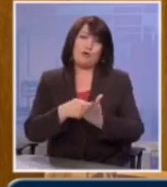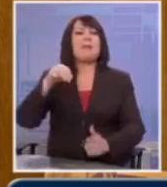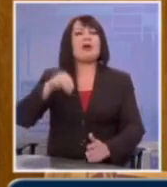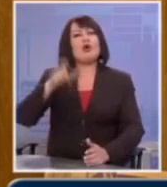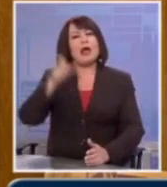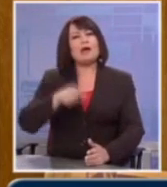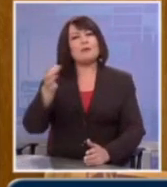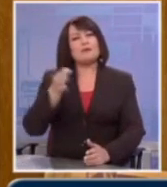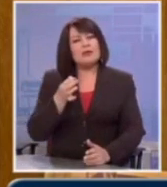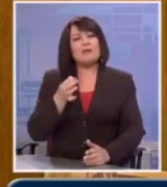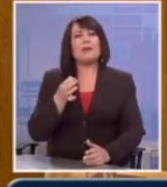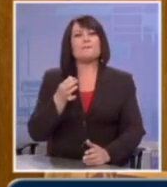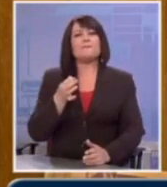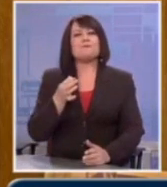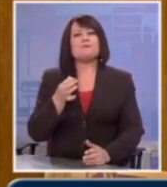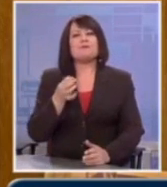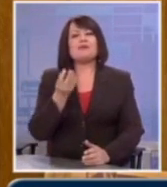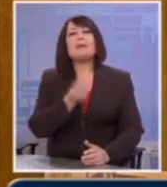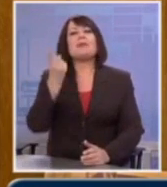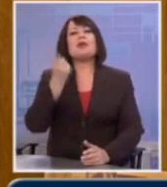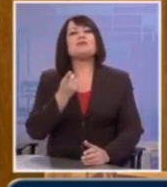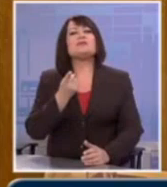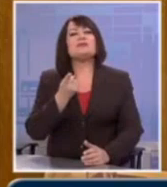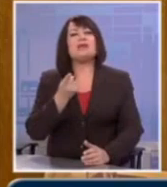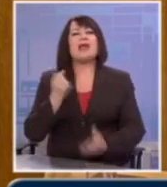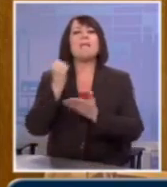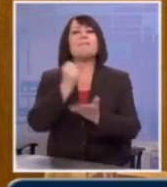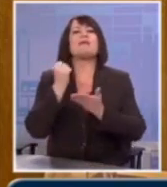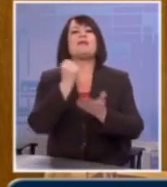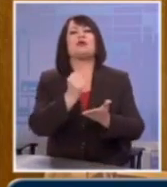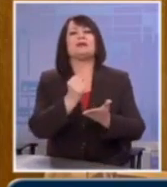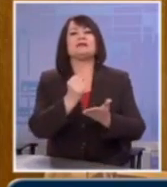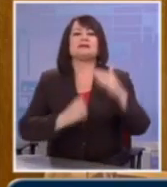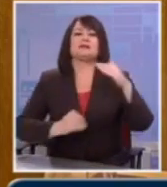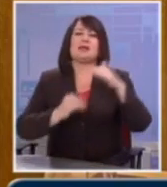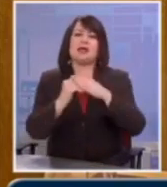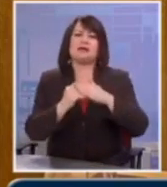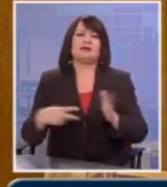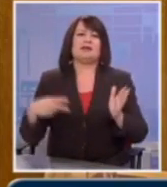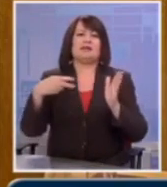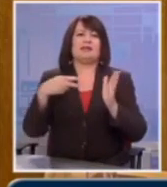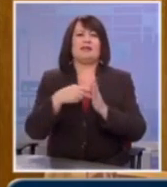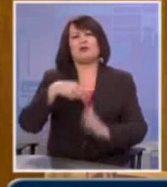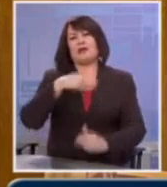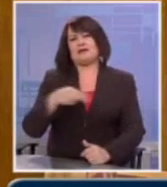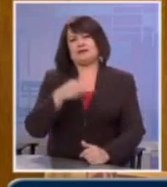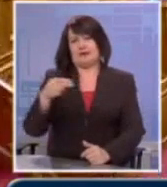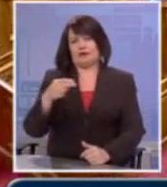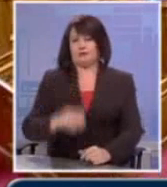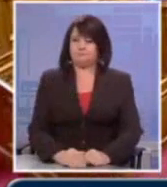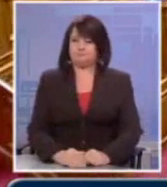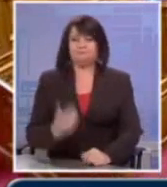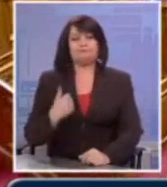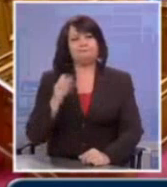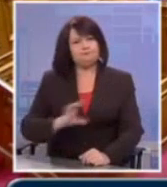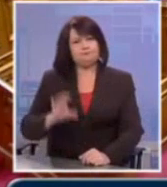μανωλάκου μου απάντησε ότι η πλειοψηφία των επιδοτήσει είναι μέχρι 2.000€ ψάχνοντας